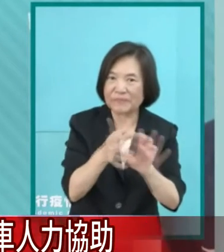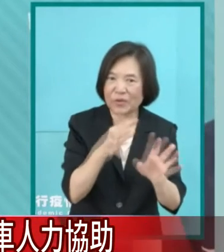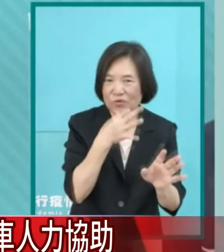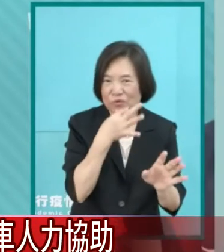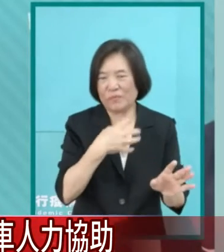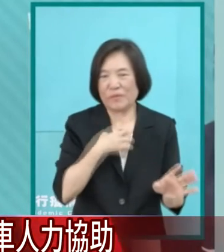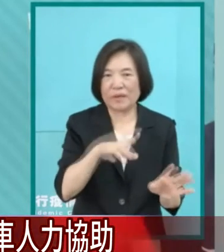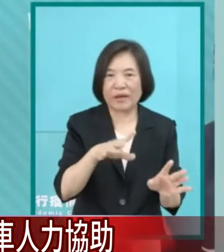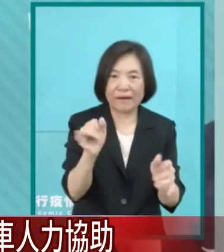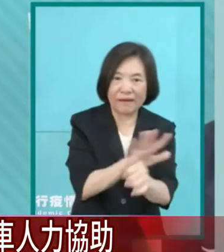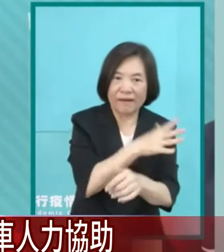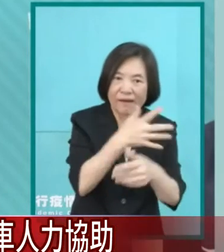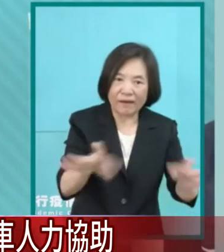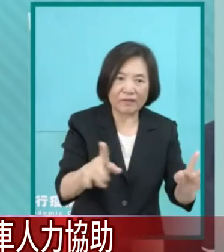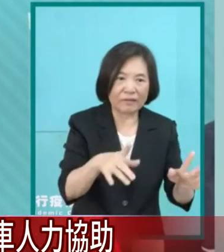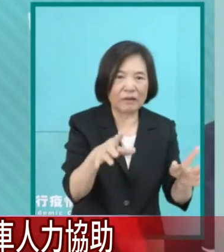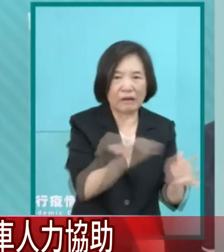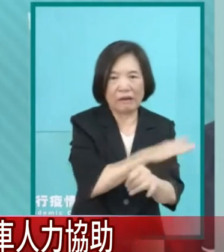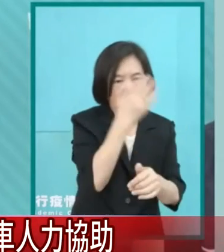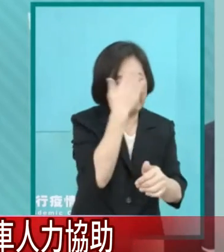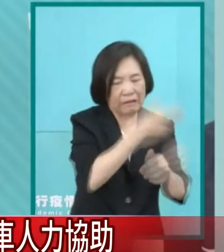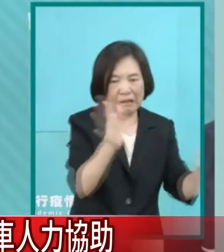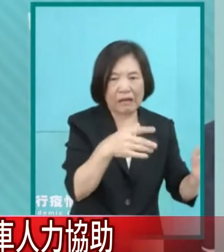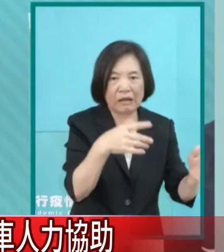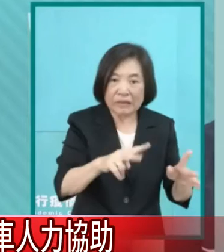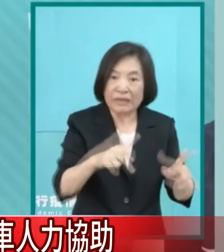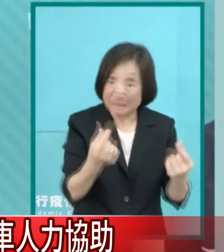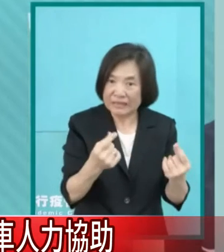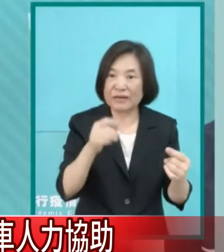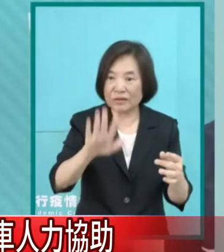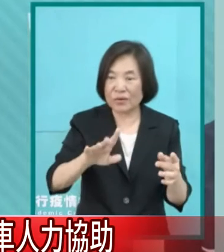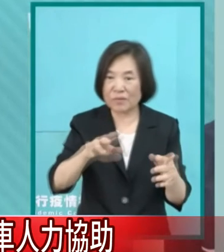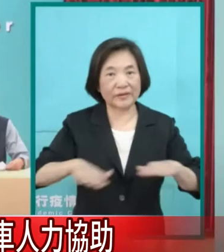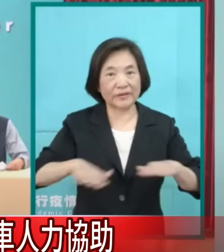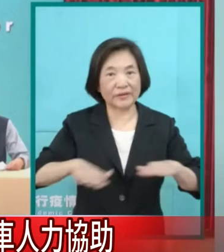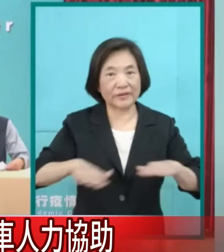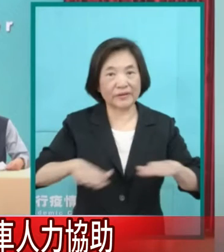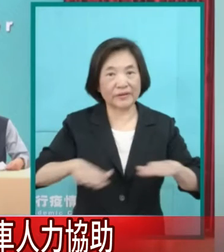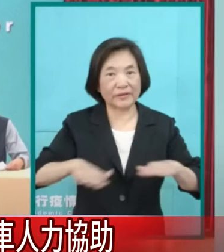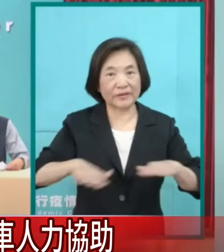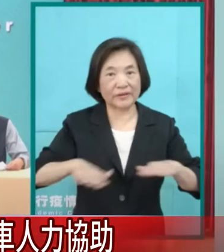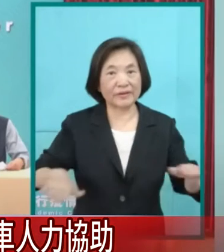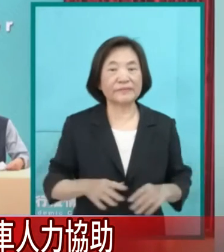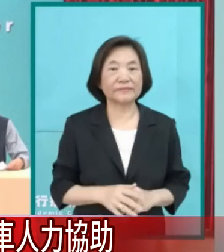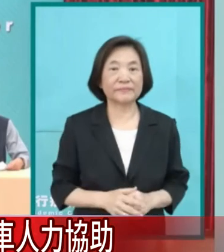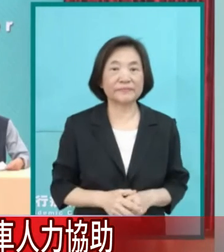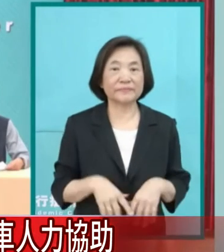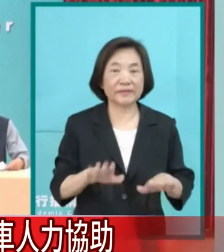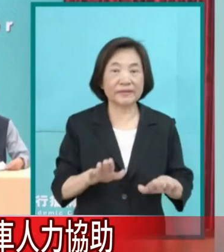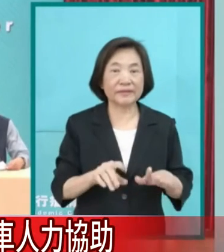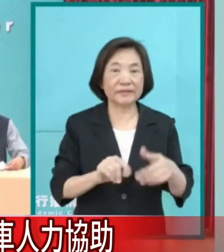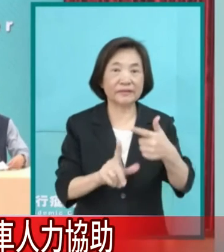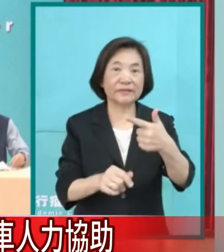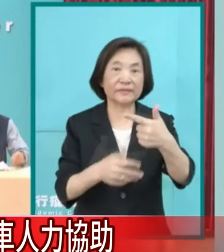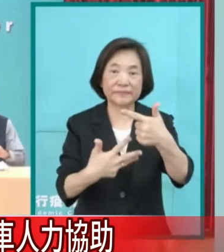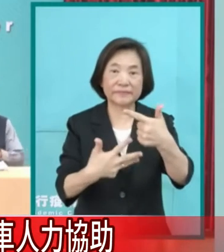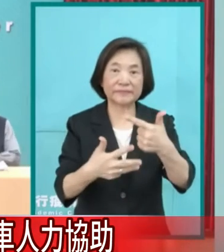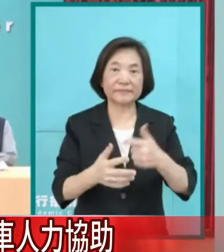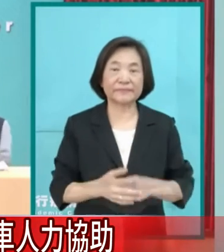道造成很多行业的打击，但是倒过来，你知道电商物流整个生意就上升了，